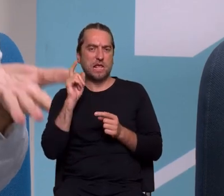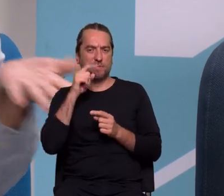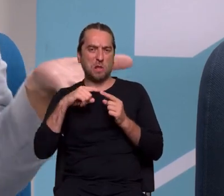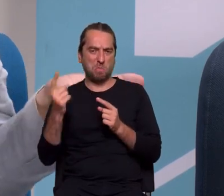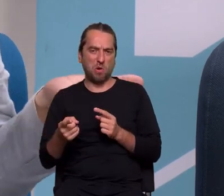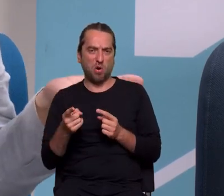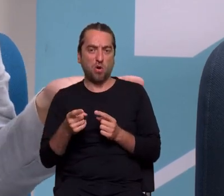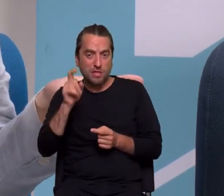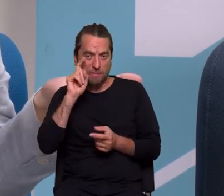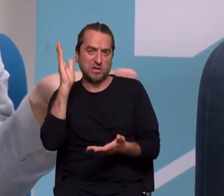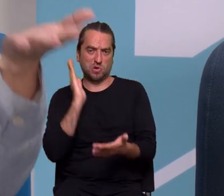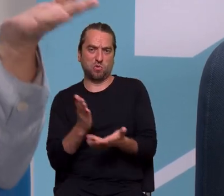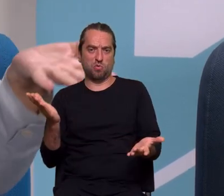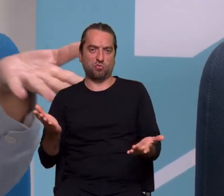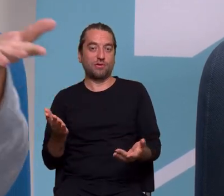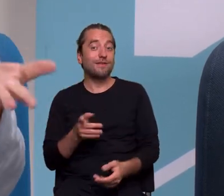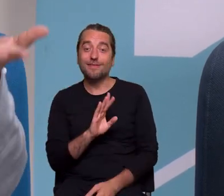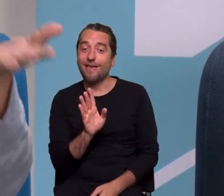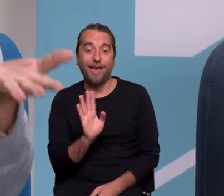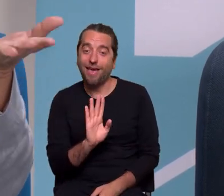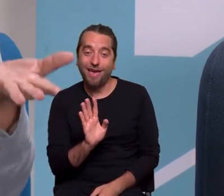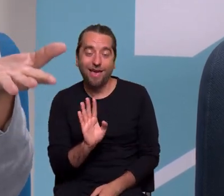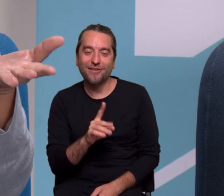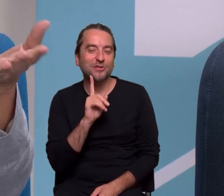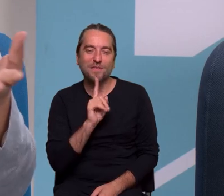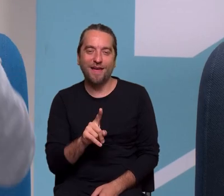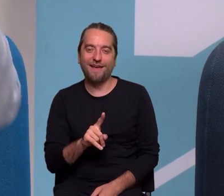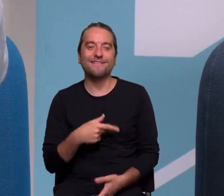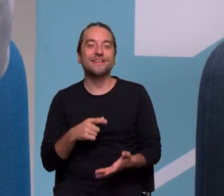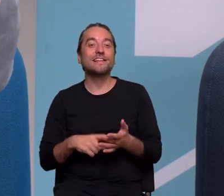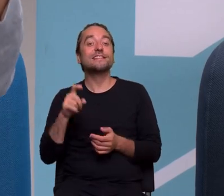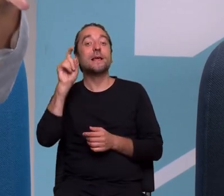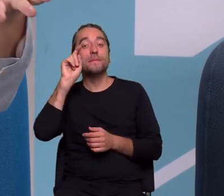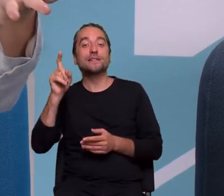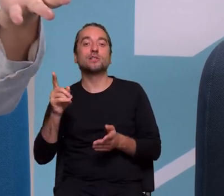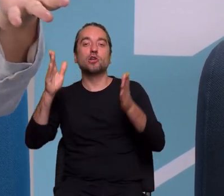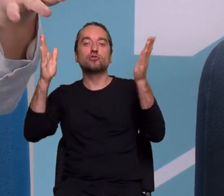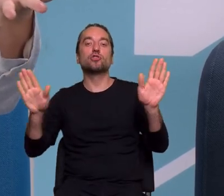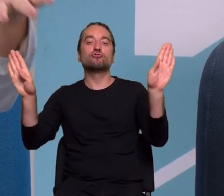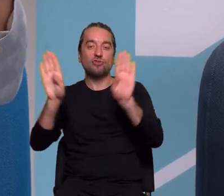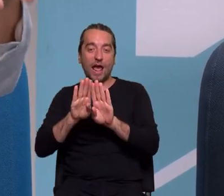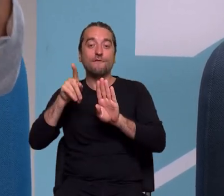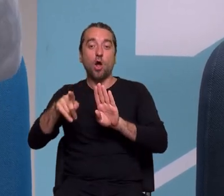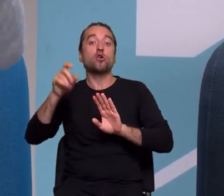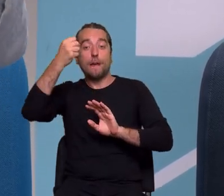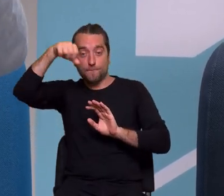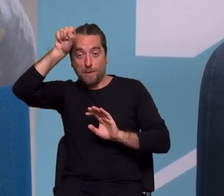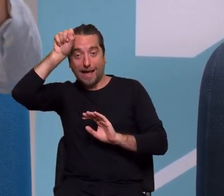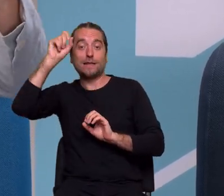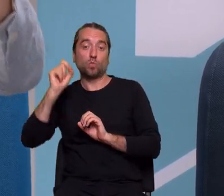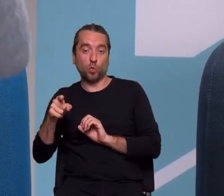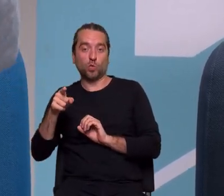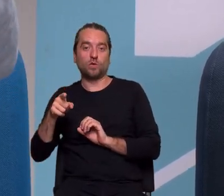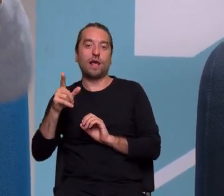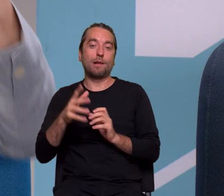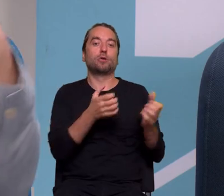jakie po niemieckie, niemieckie i koniec, tak? No ale nie, to nie jest niemieckie i koniec, bo niemiecka to jest szafa w Berlinie, prawda? Szafa w Berlinie, czy